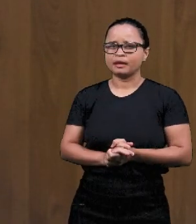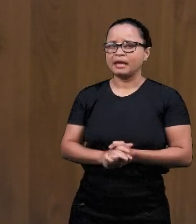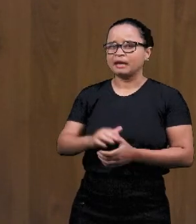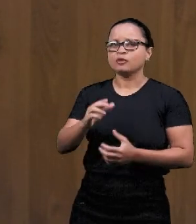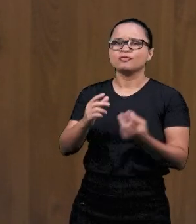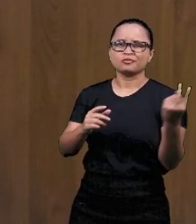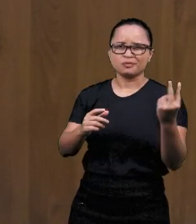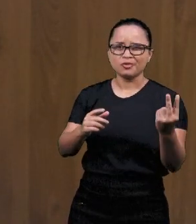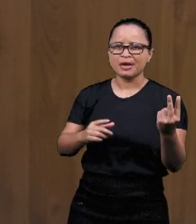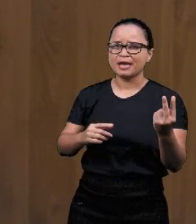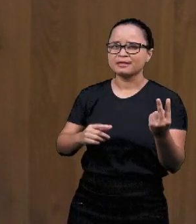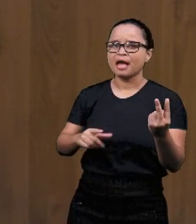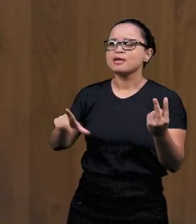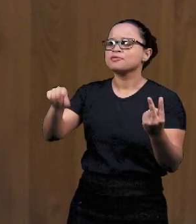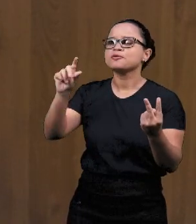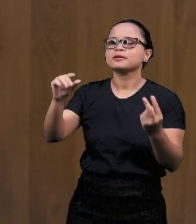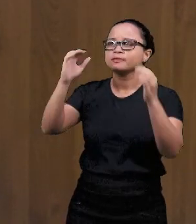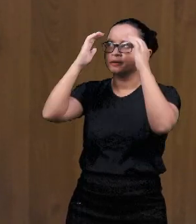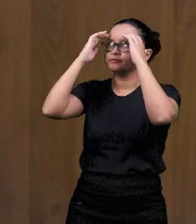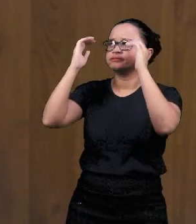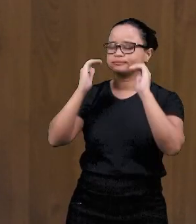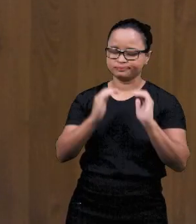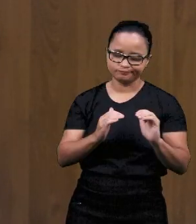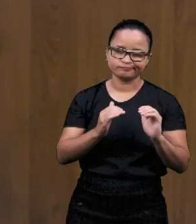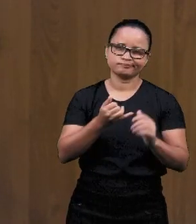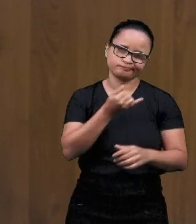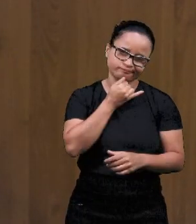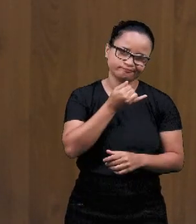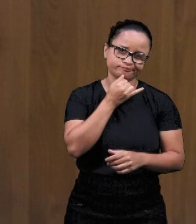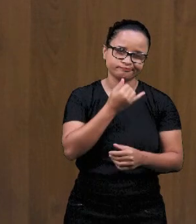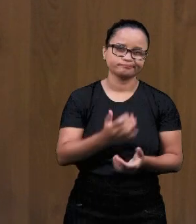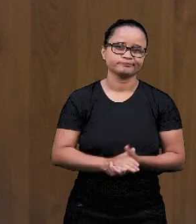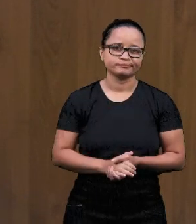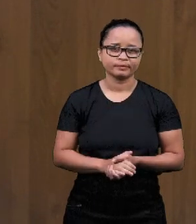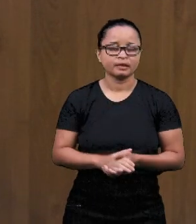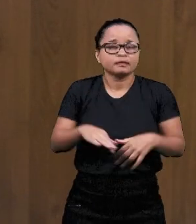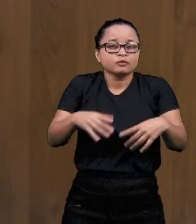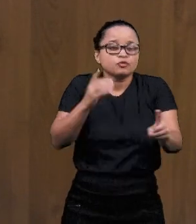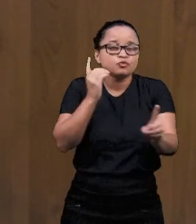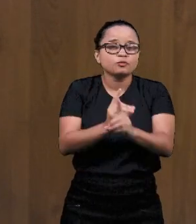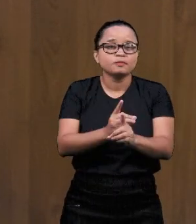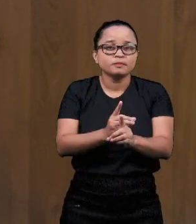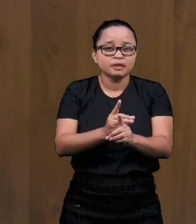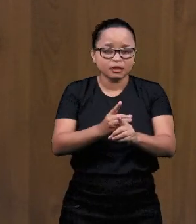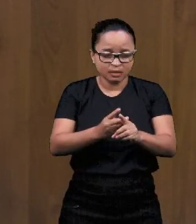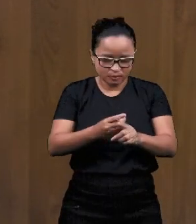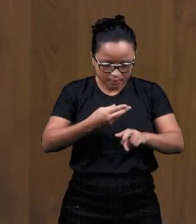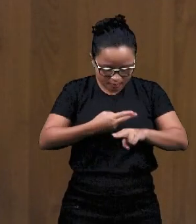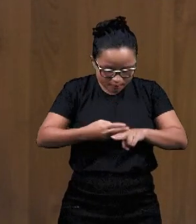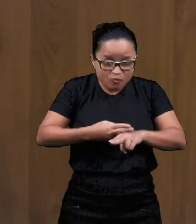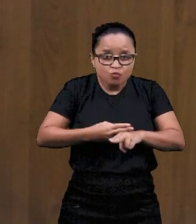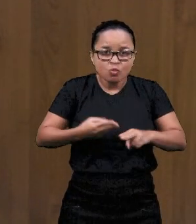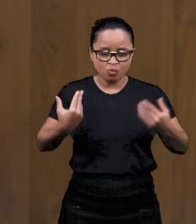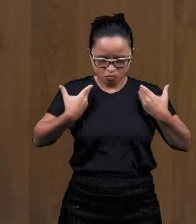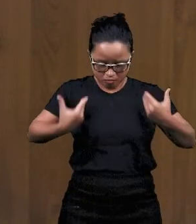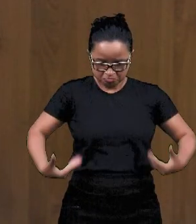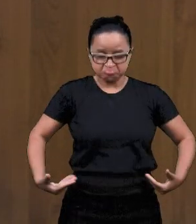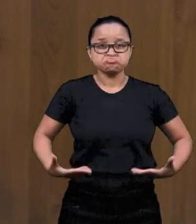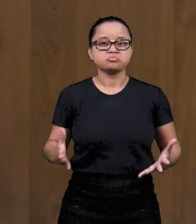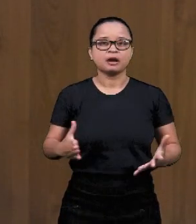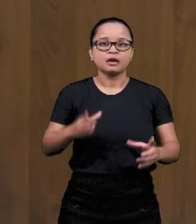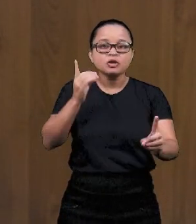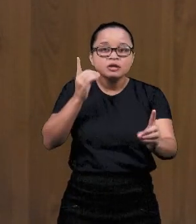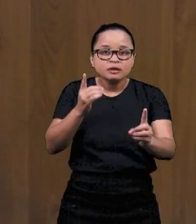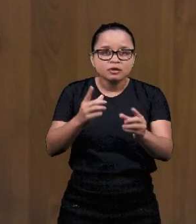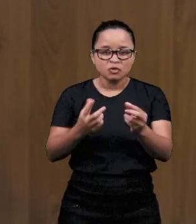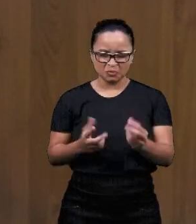de désobéir à Dieu. Et juste après le péché, ils ont découvert qu'ils étaient nus. Donc, ils ont fait des habits